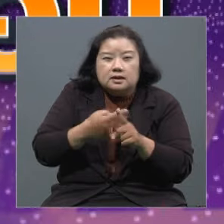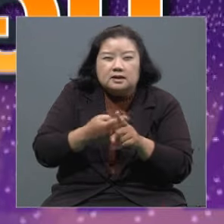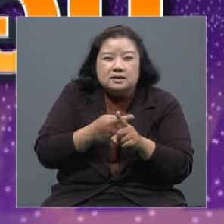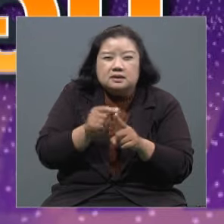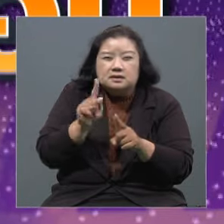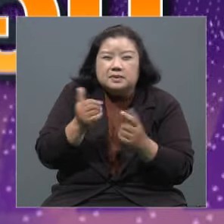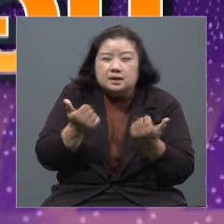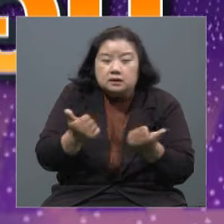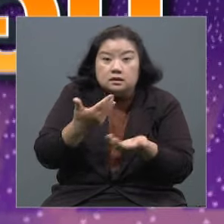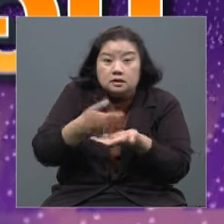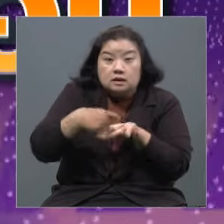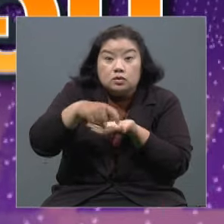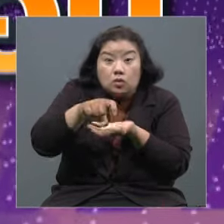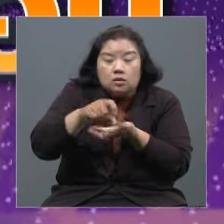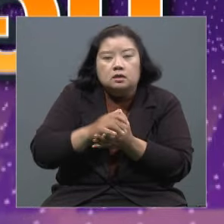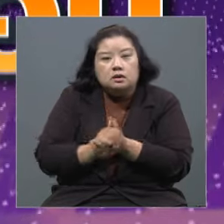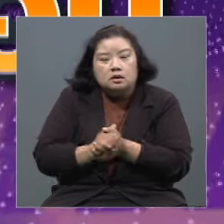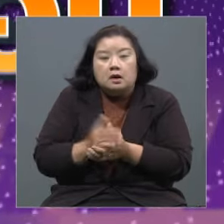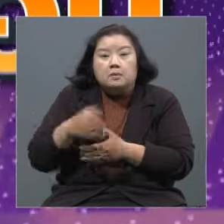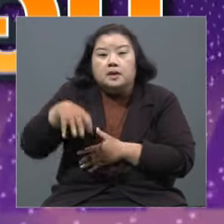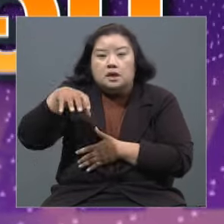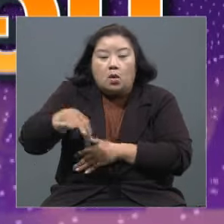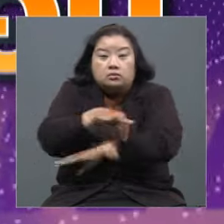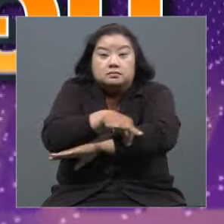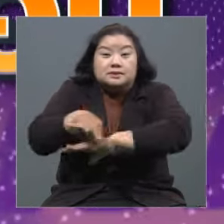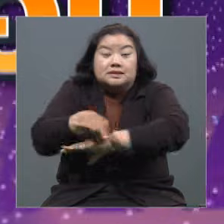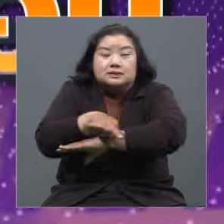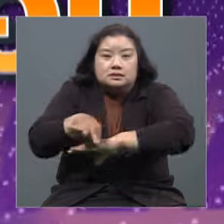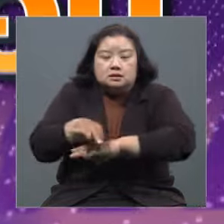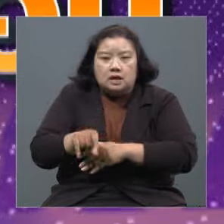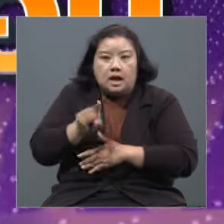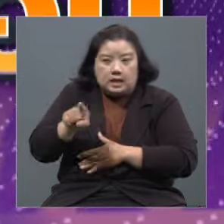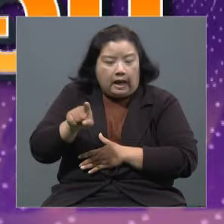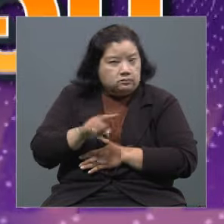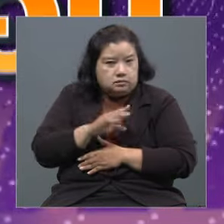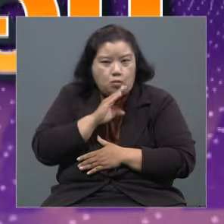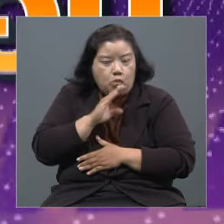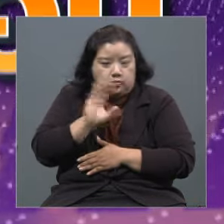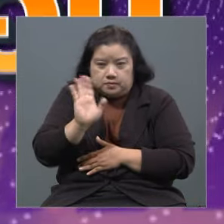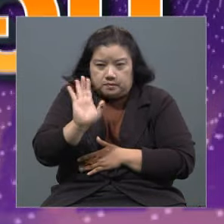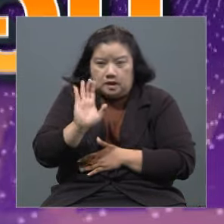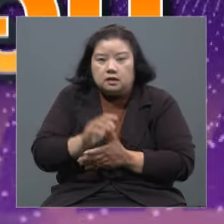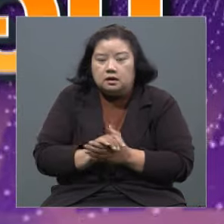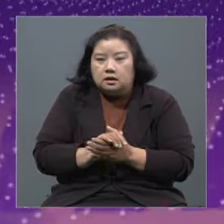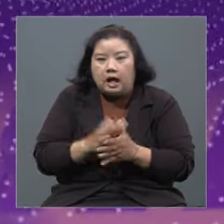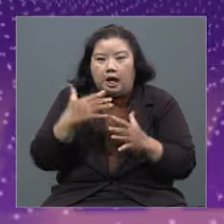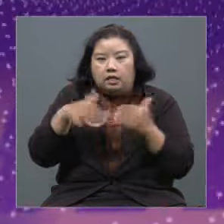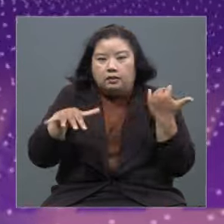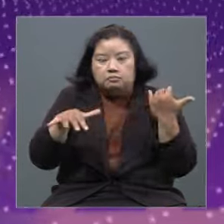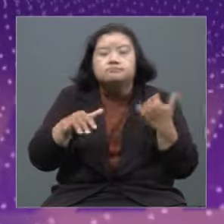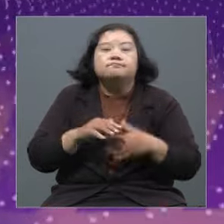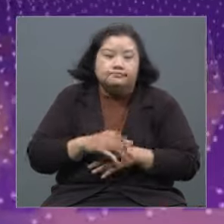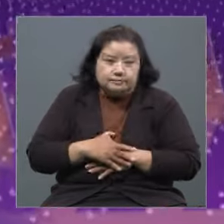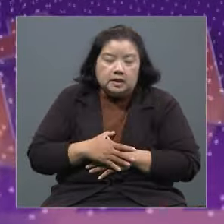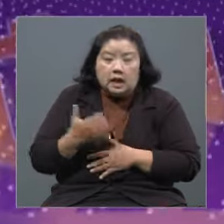นี้ตรวจสอบไปที่กรมบัญชีกลางได้ข้อมูลว่าเป็นแชร์ไม่ถูกต้องบิดเบือนค่ะมี